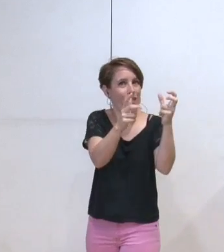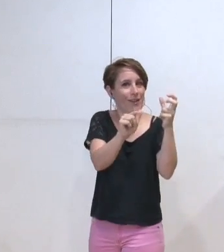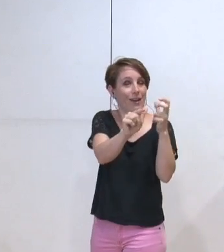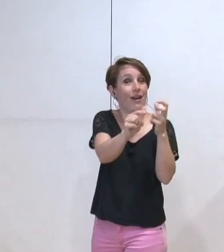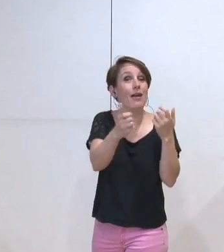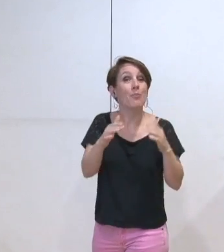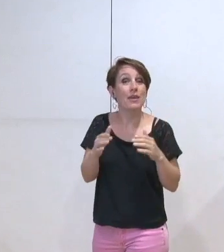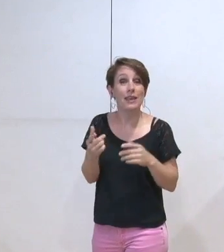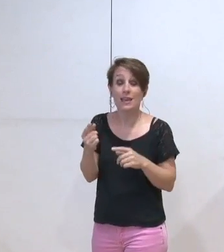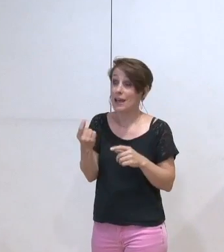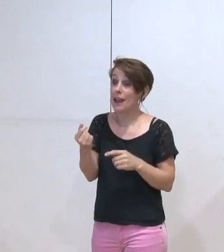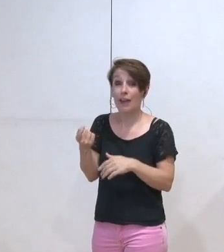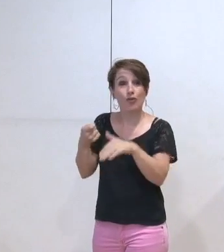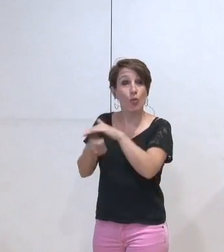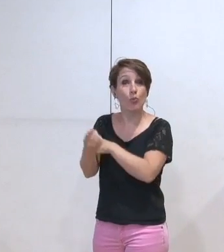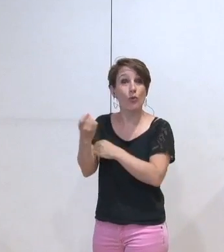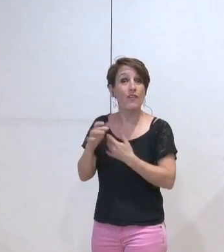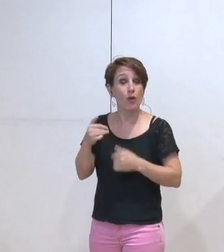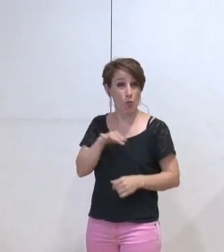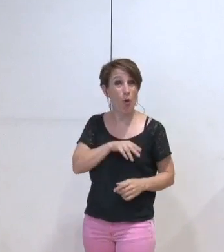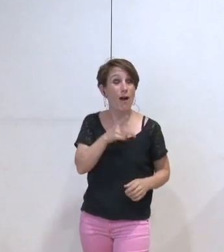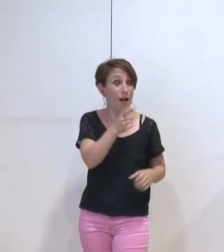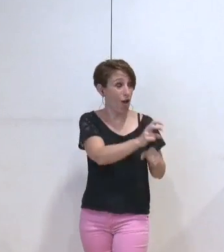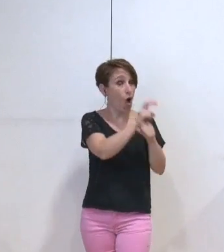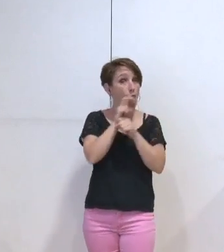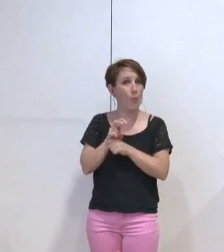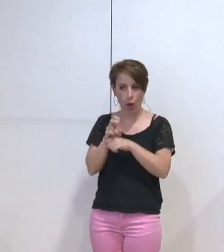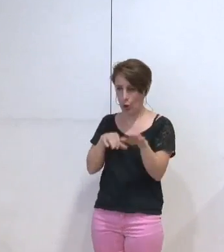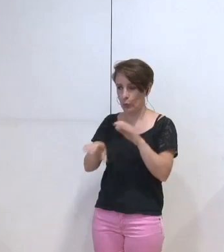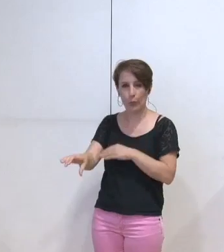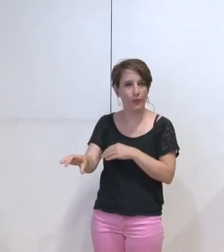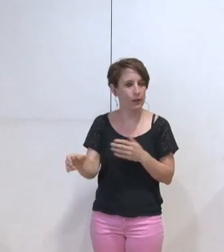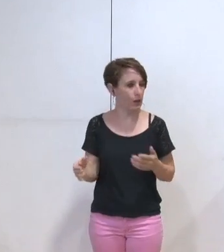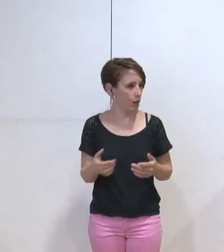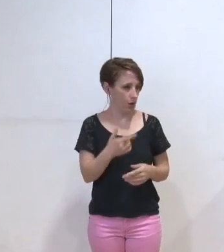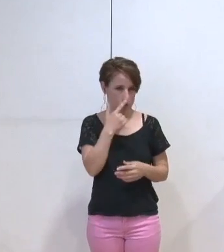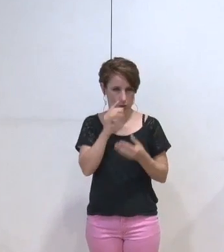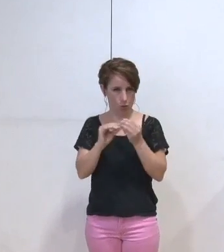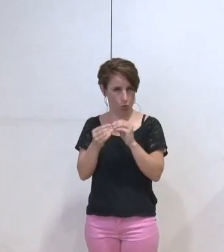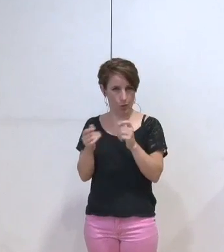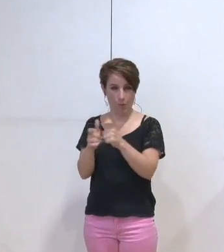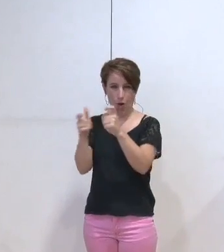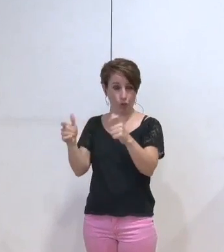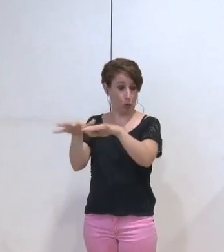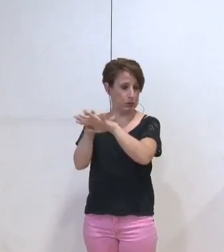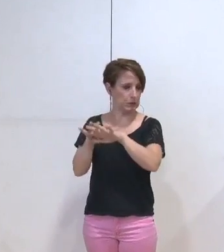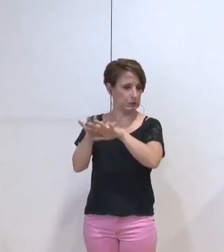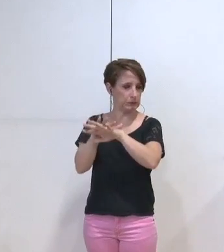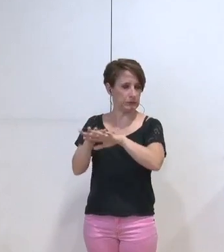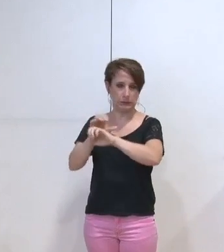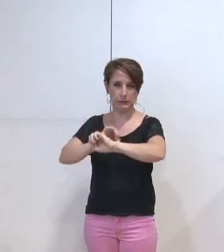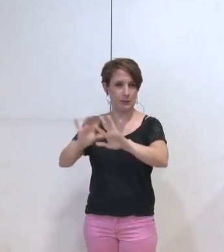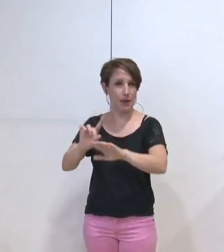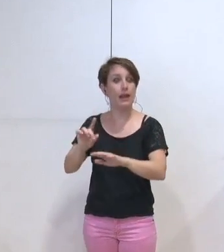l'emprunt nous restons inquiets par le manque de transparence de cette SPL raison pour laquelle nous voterons contre cette délibération